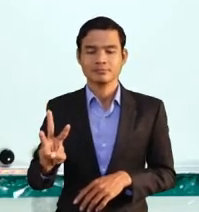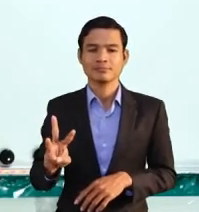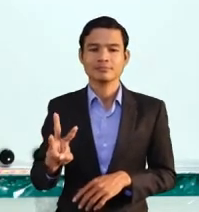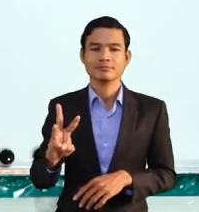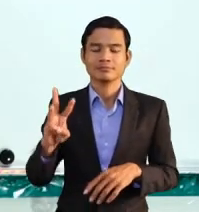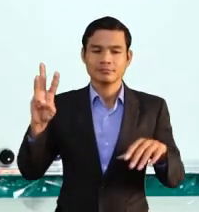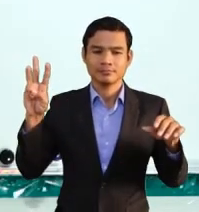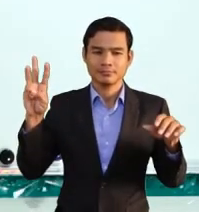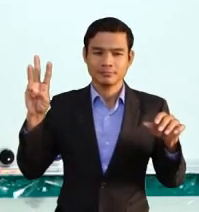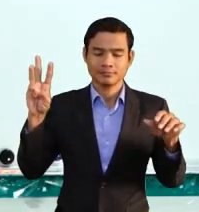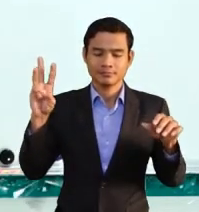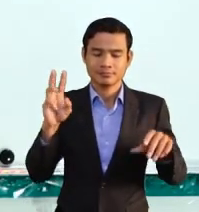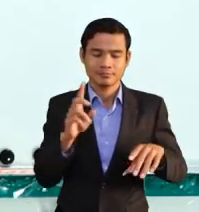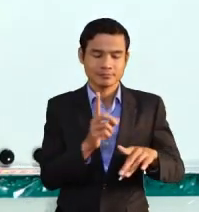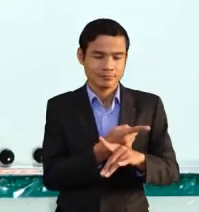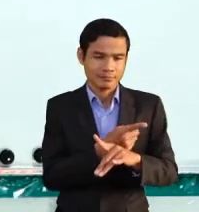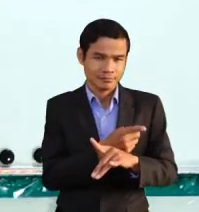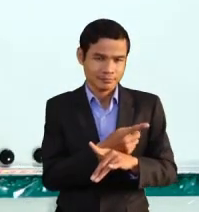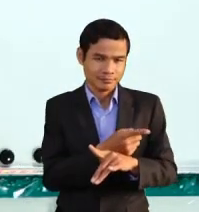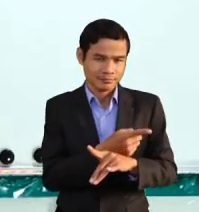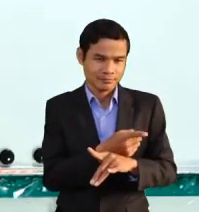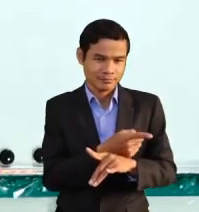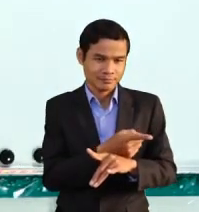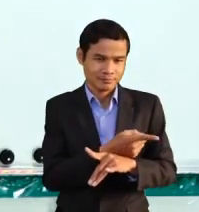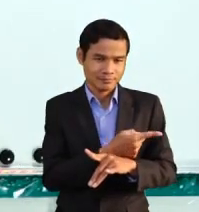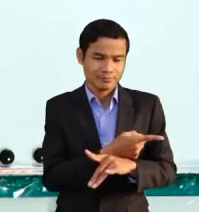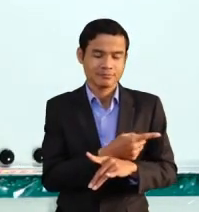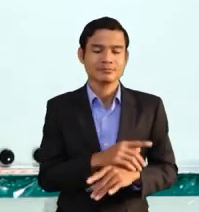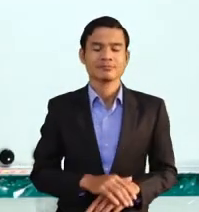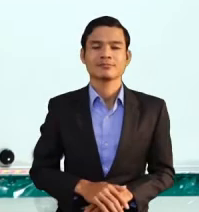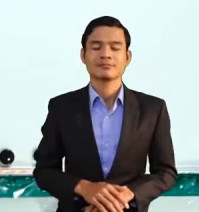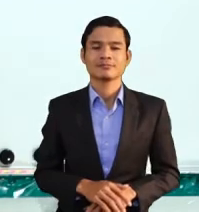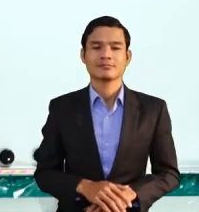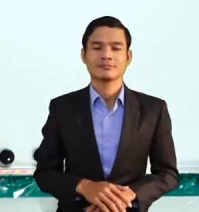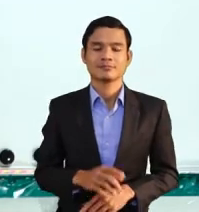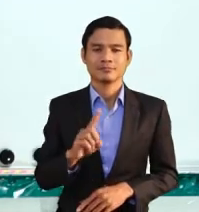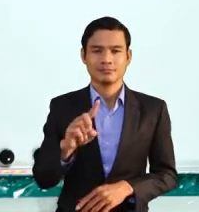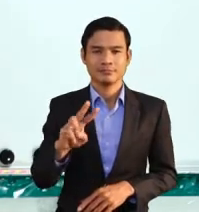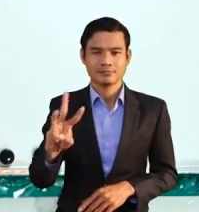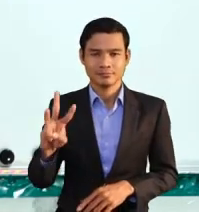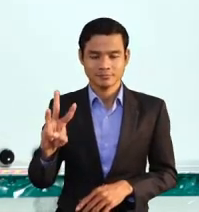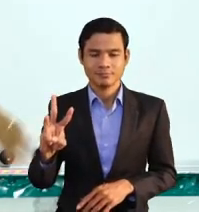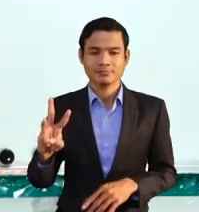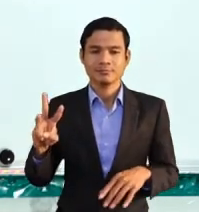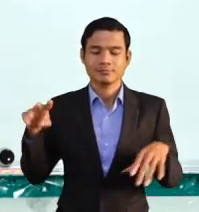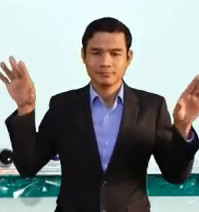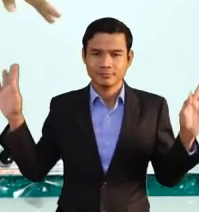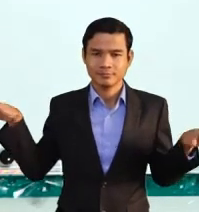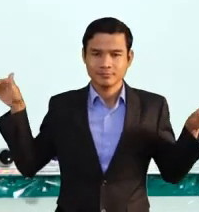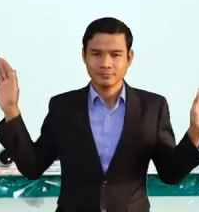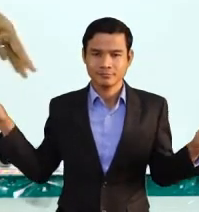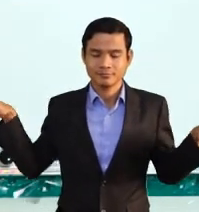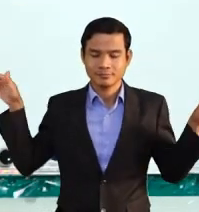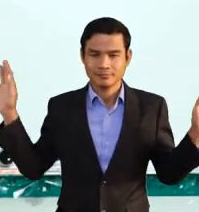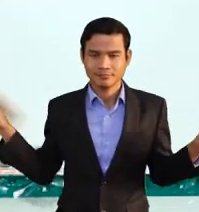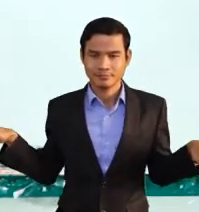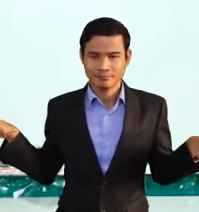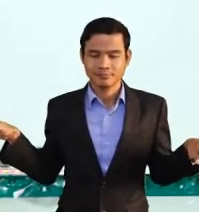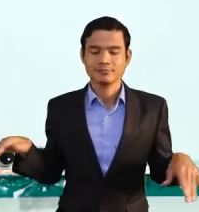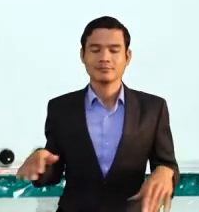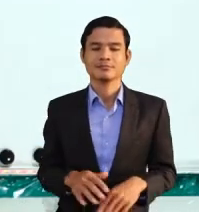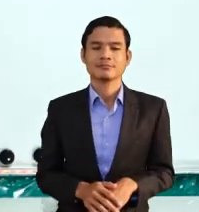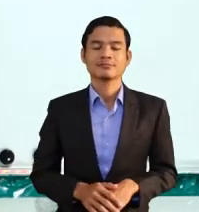bầy bọc cần tùy vít vượt vít vượt vít vượt chà môi pi bầy ha ha